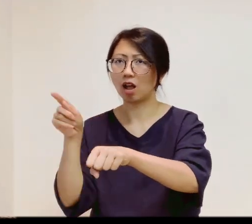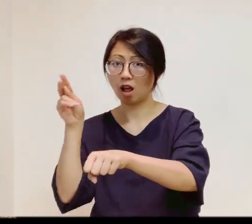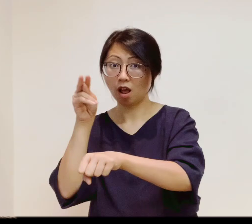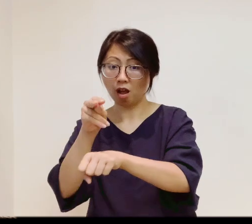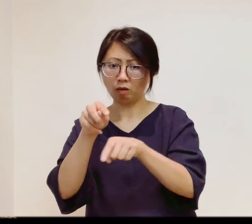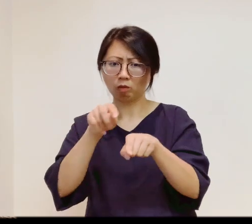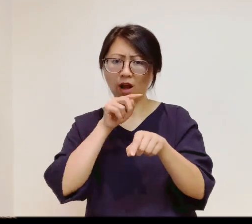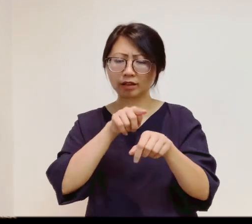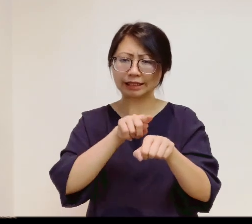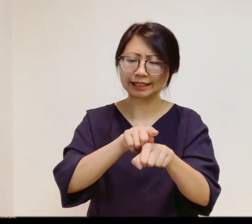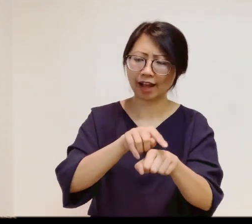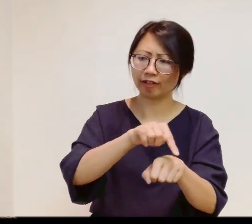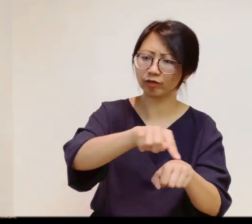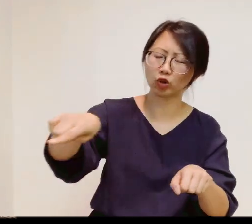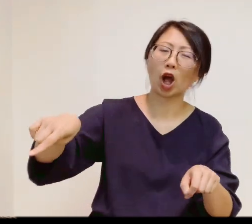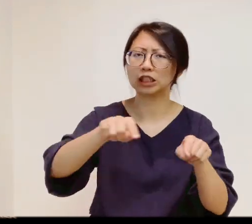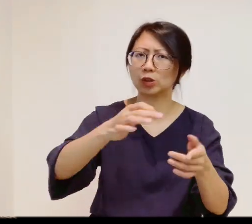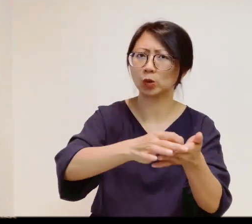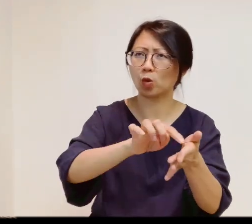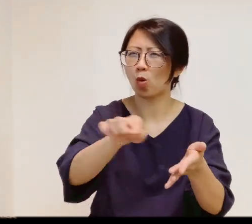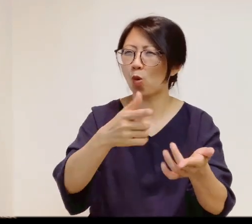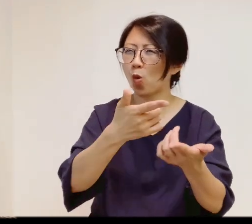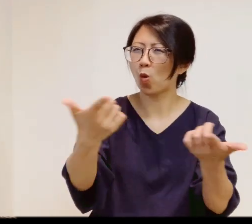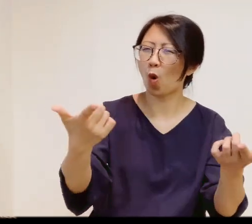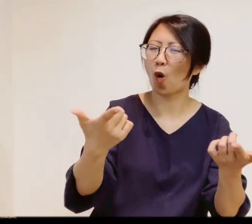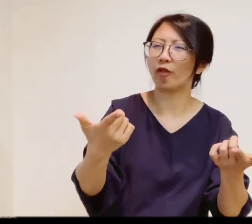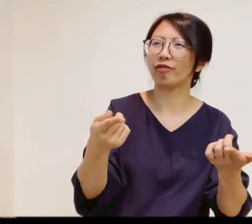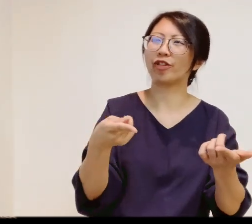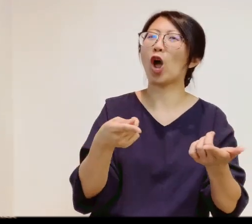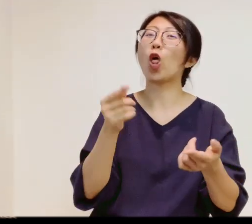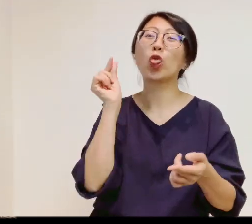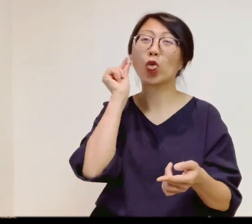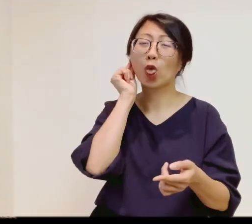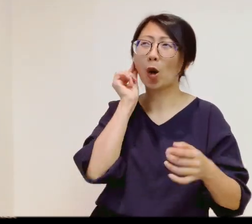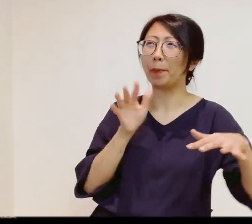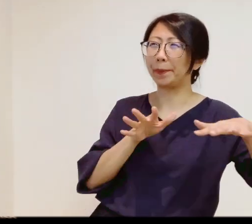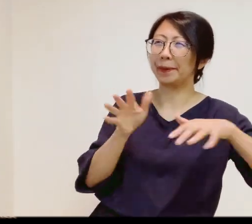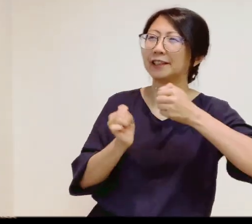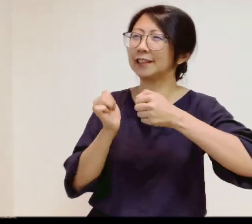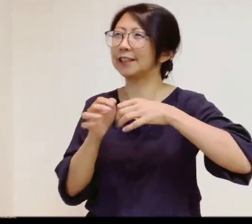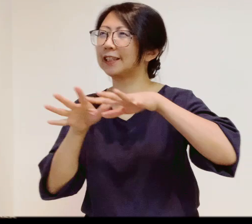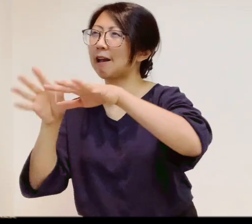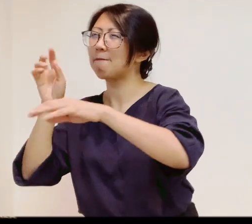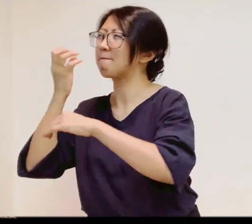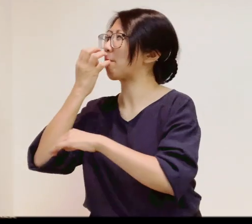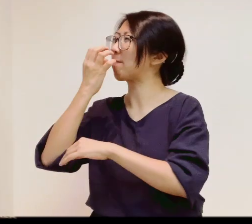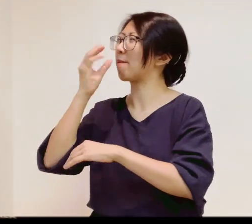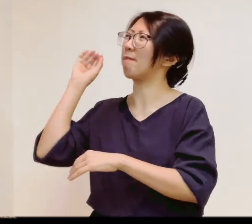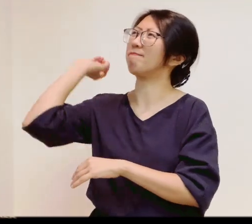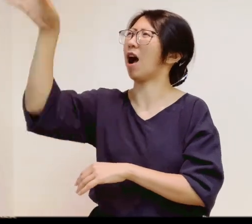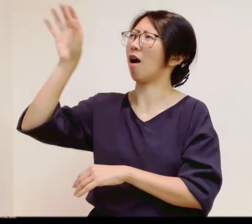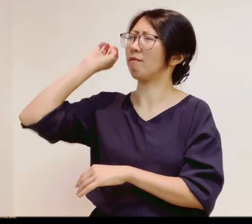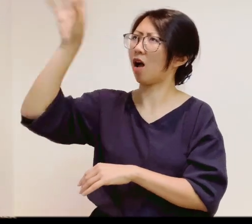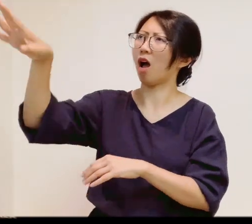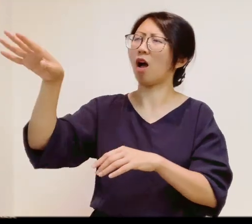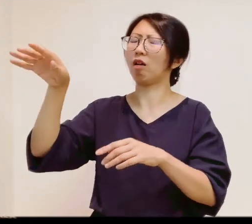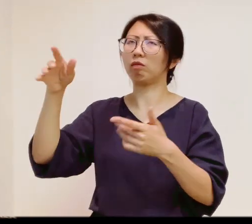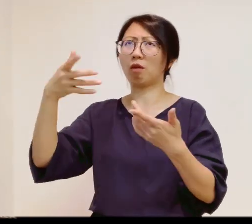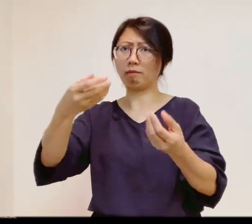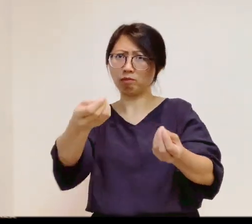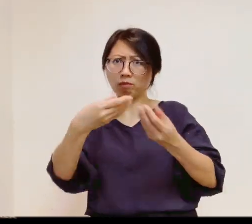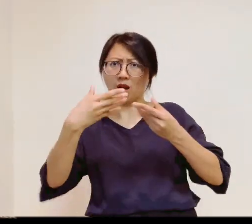見到嗰啲捷克嘅婦女咧係追住個車咧。係抌啲麵包咧，係上架車嗰度，俾佢哋咧係去到食